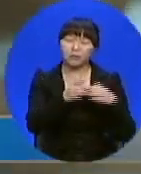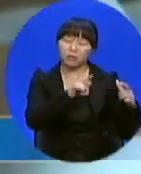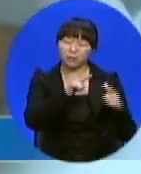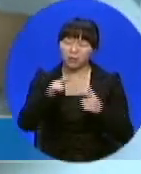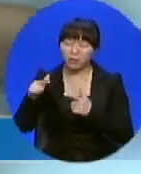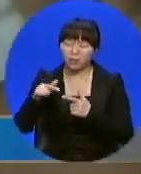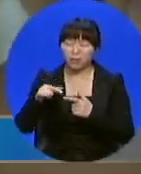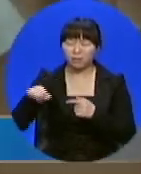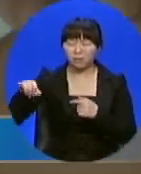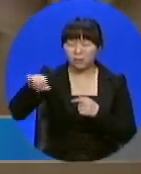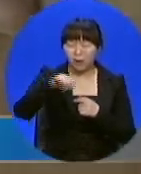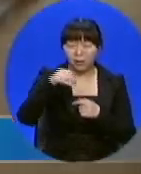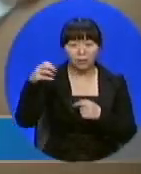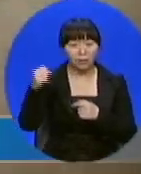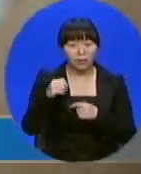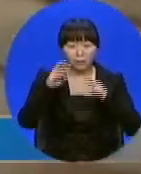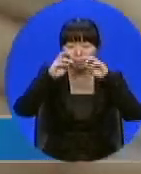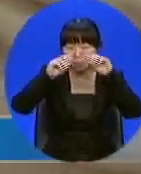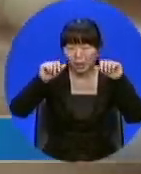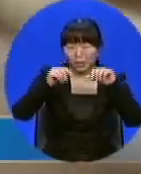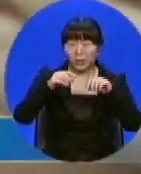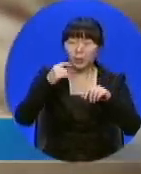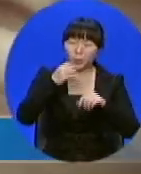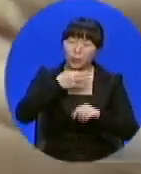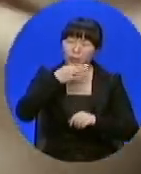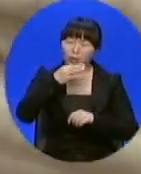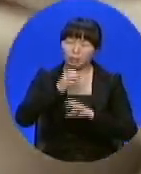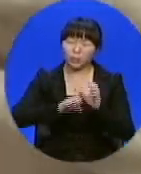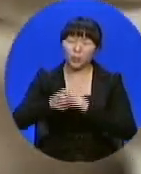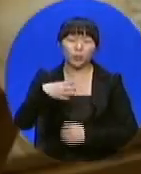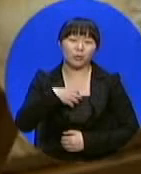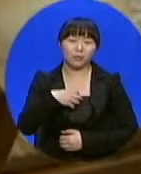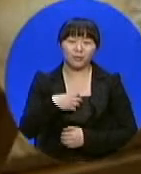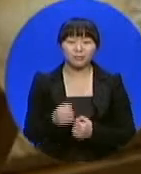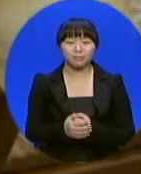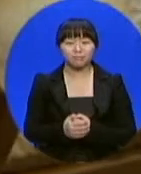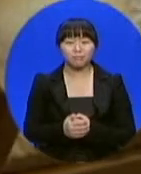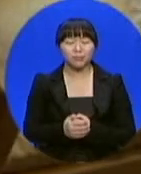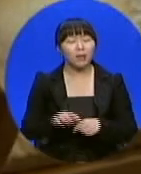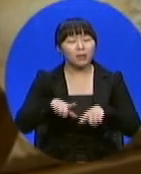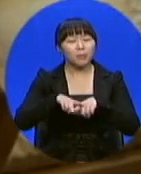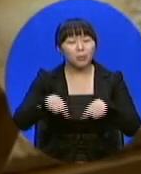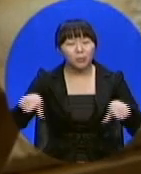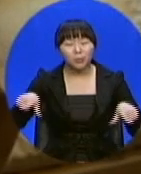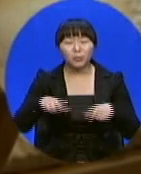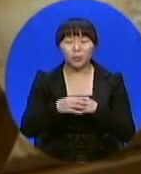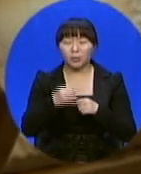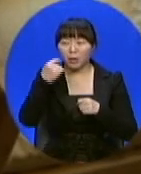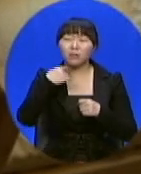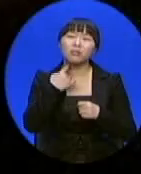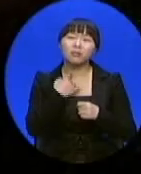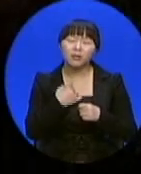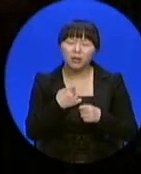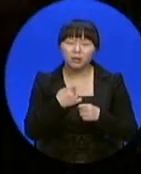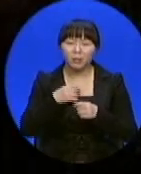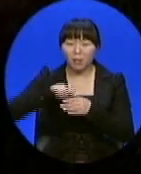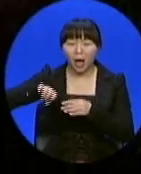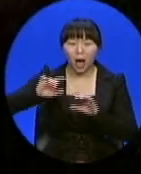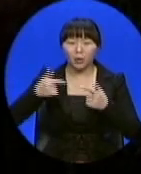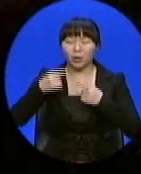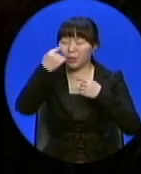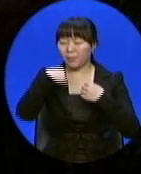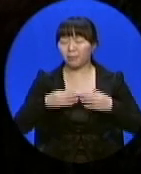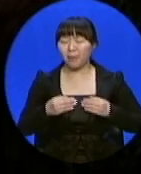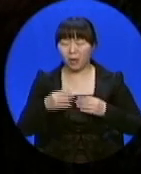있는 미세먼지는 독감을 더 악화시키는 위협 요인이 되는데요. 대부분 기도에서 걸러지지 못하고 폐포까지